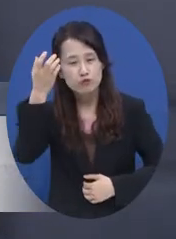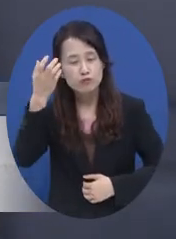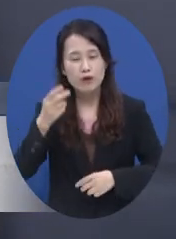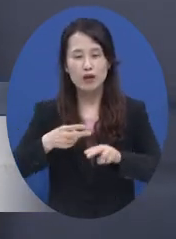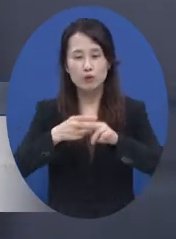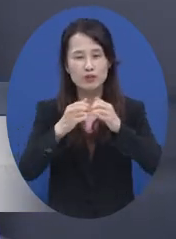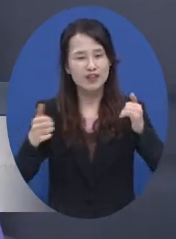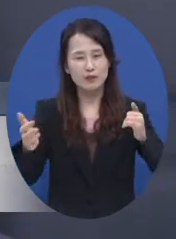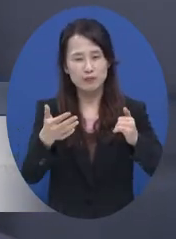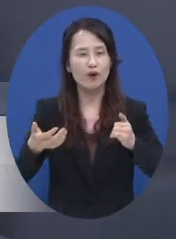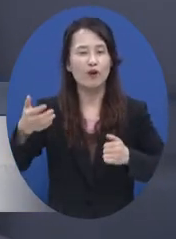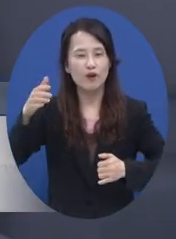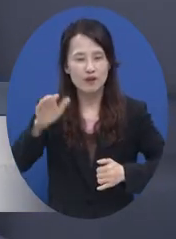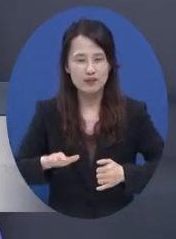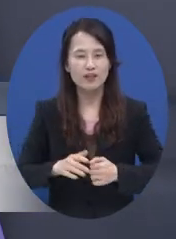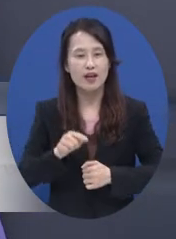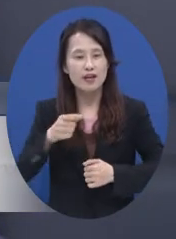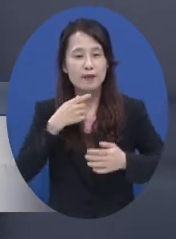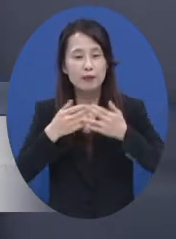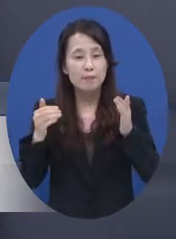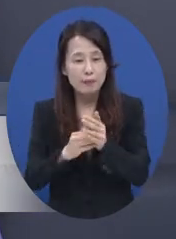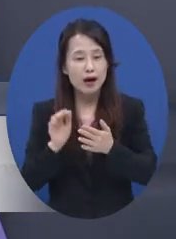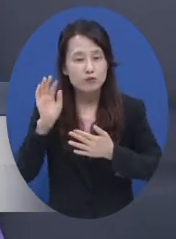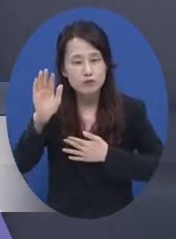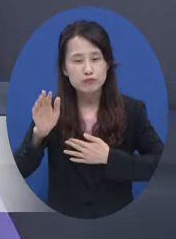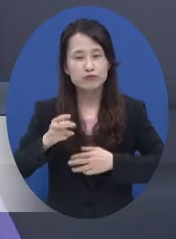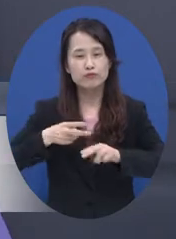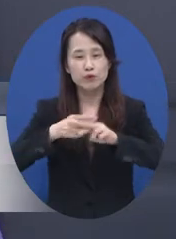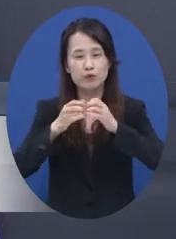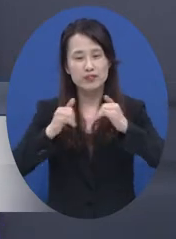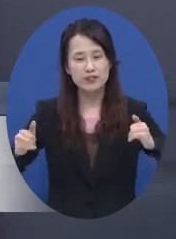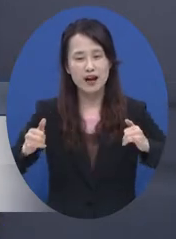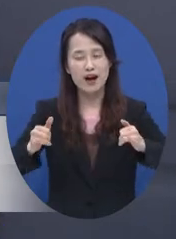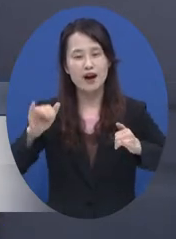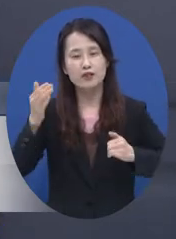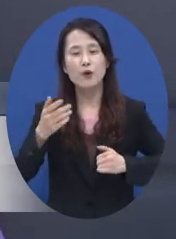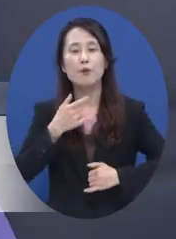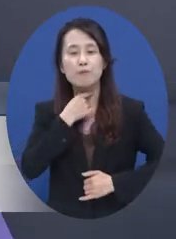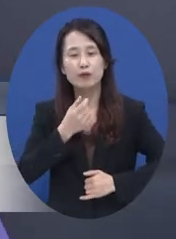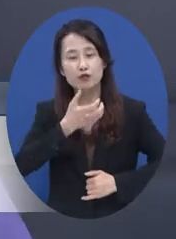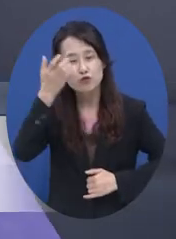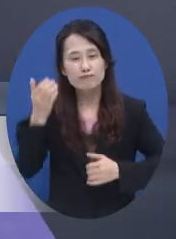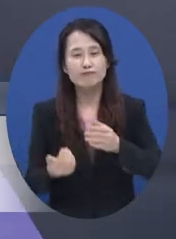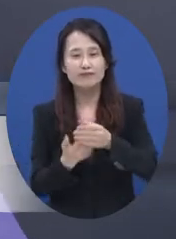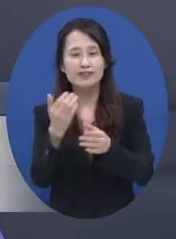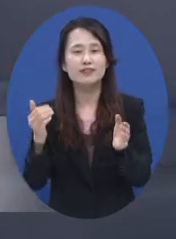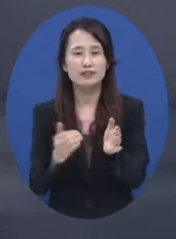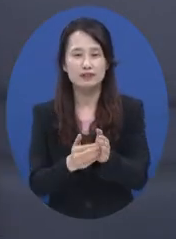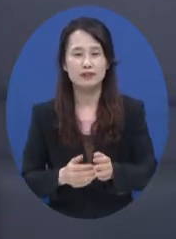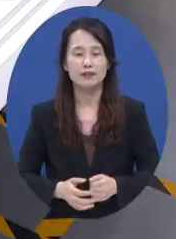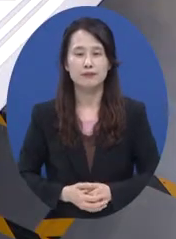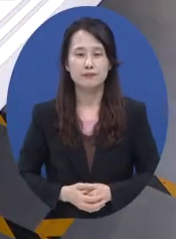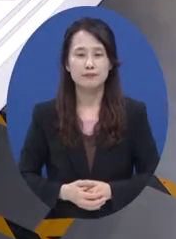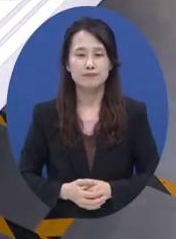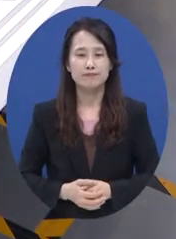원래 꿈에 요리사는 없었지만 이 체험을 하고 난 후부터 요리사라는 꿈이